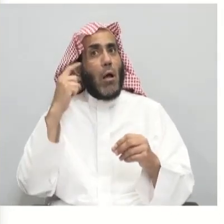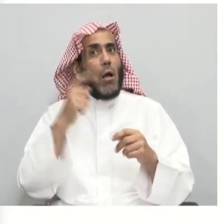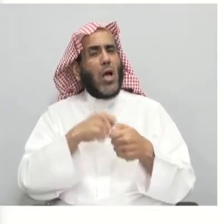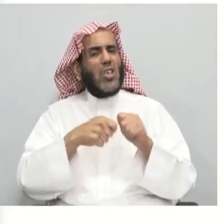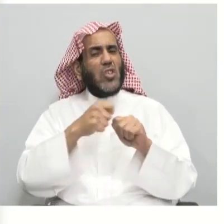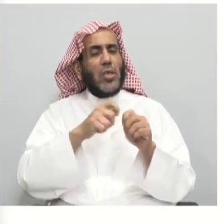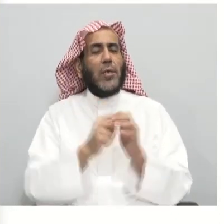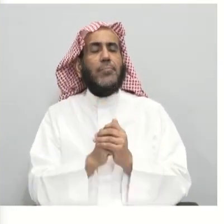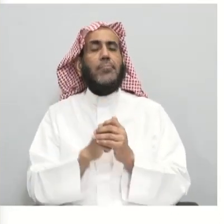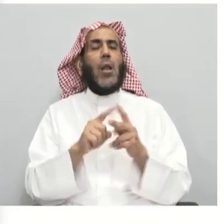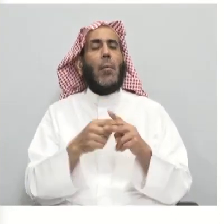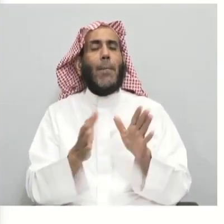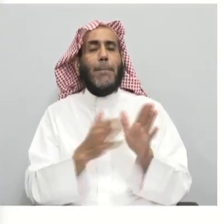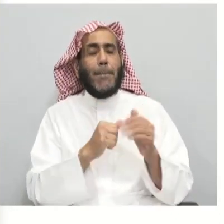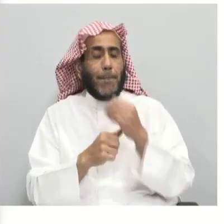الاصطناعي